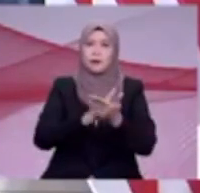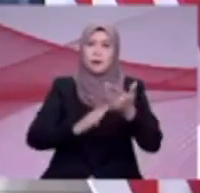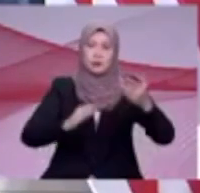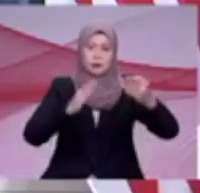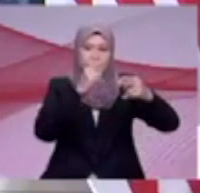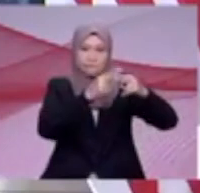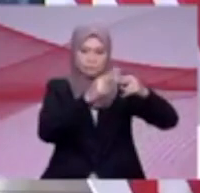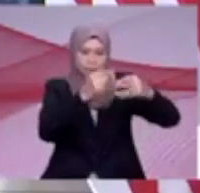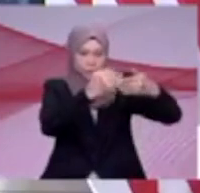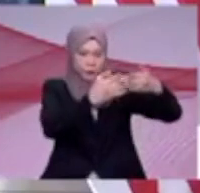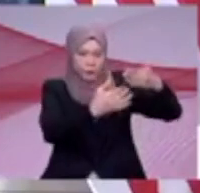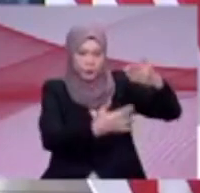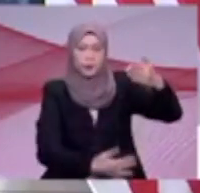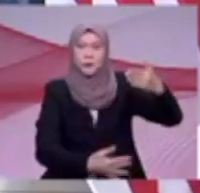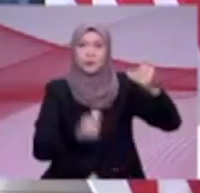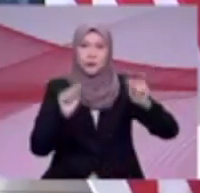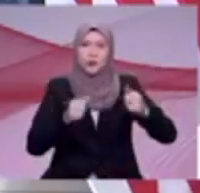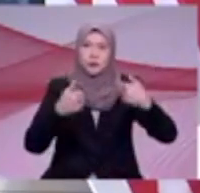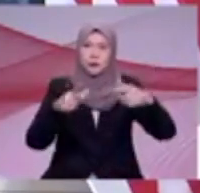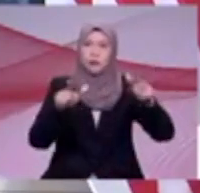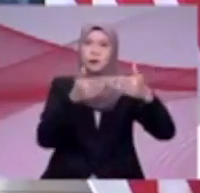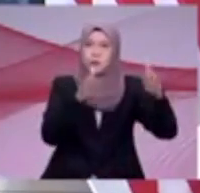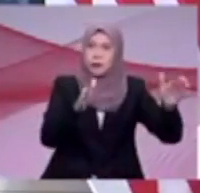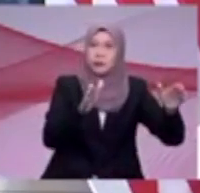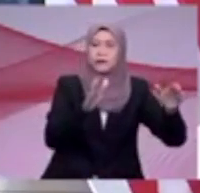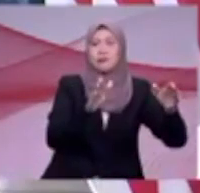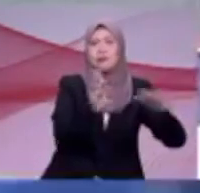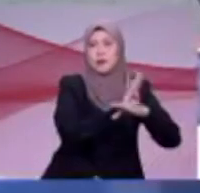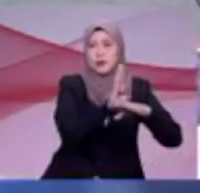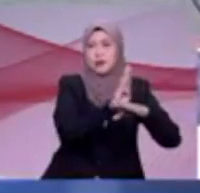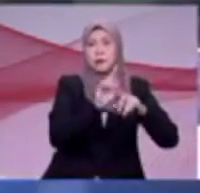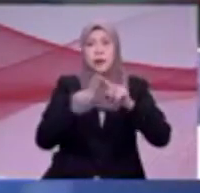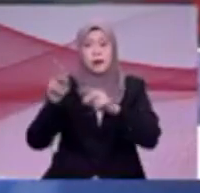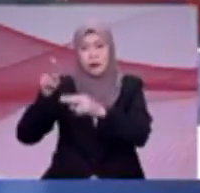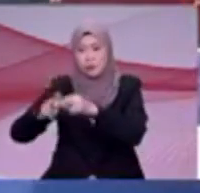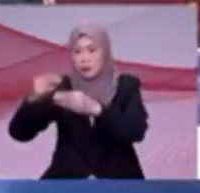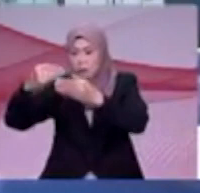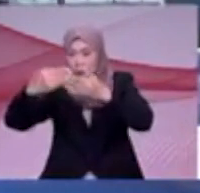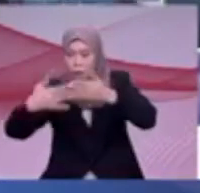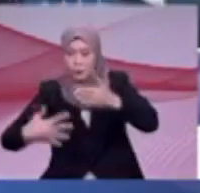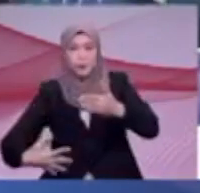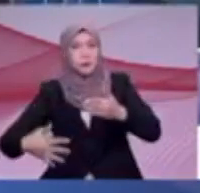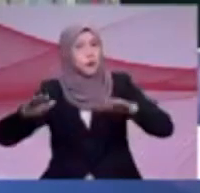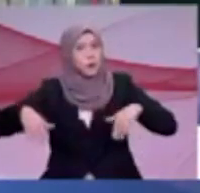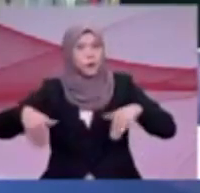tersenarai dibenarkan beroperasi manakala yang tidak tersenarai masih kekal